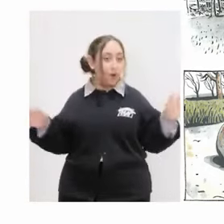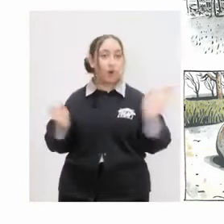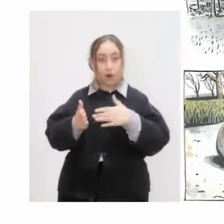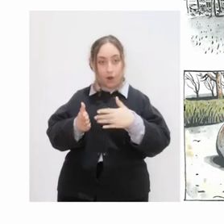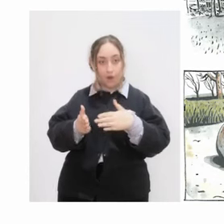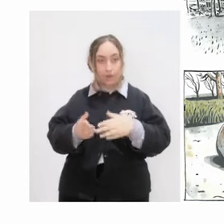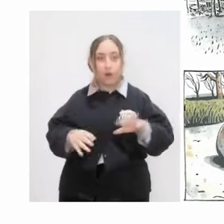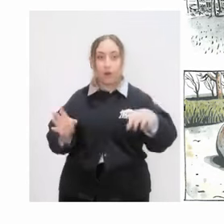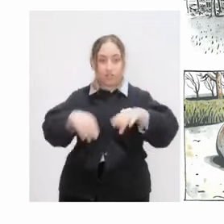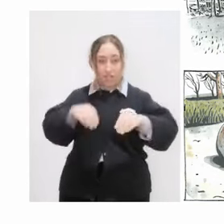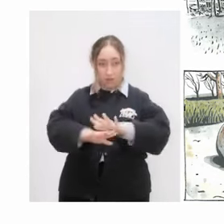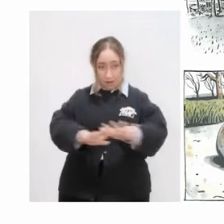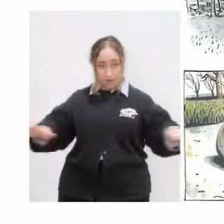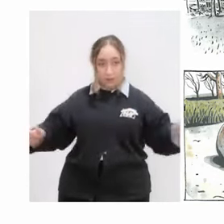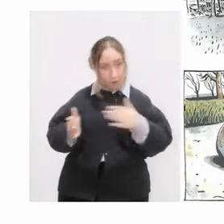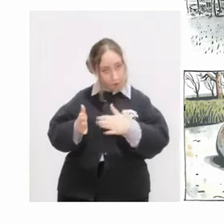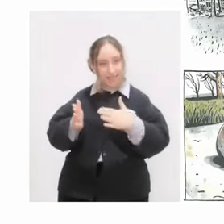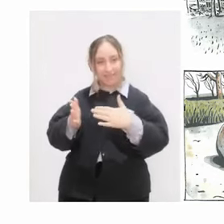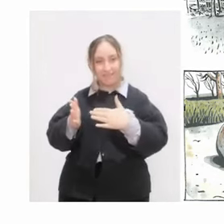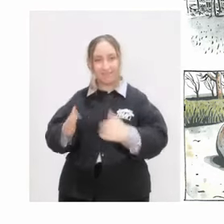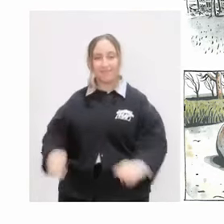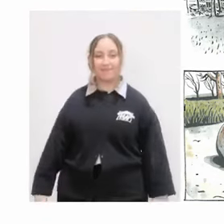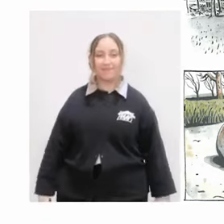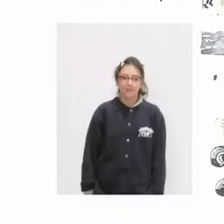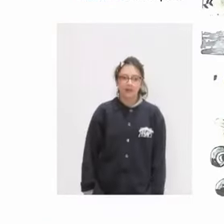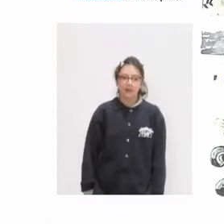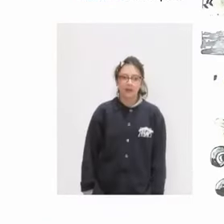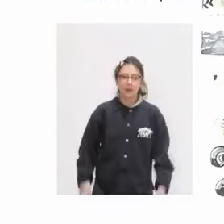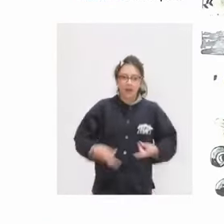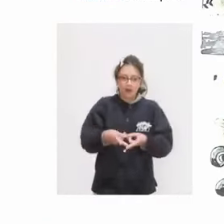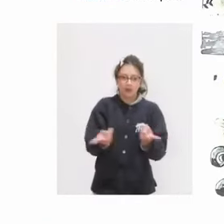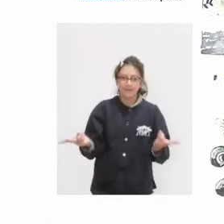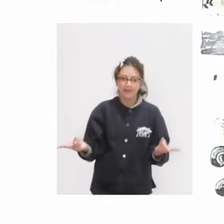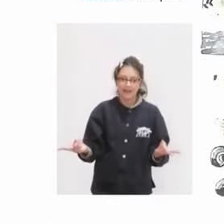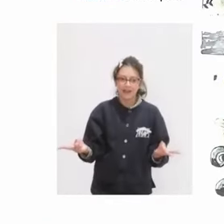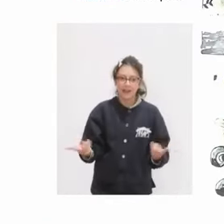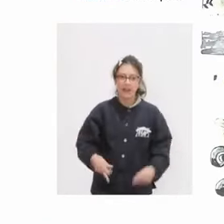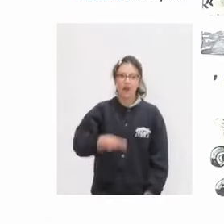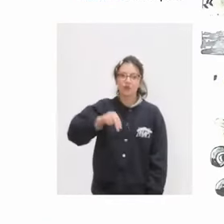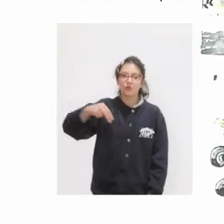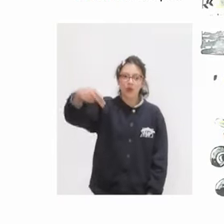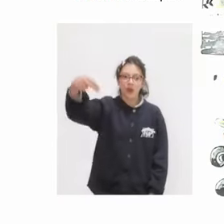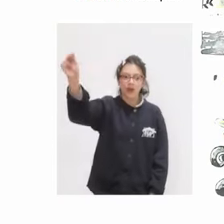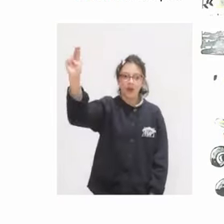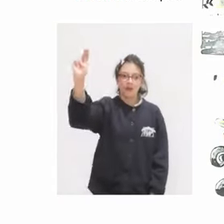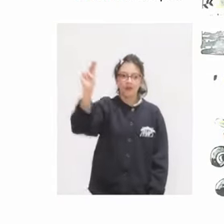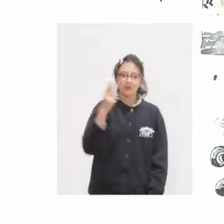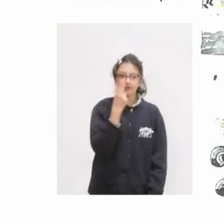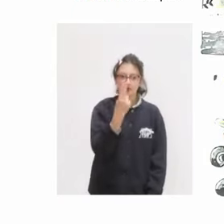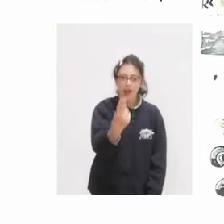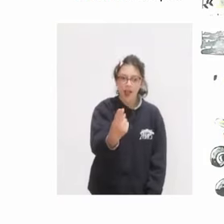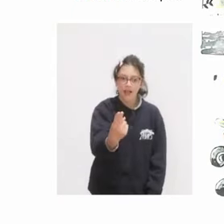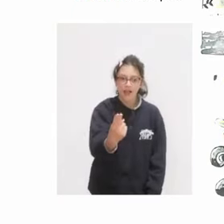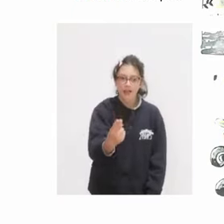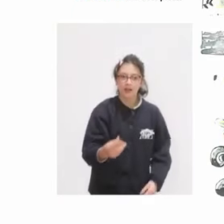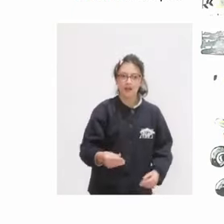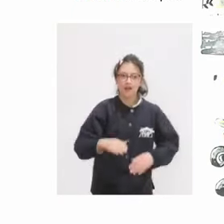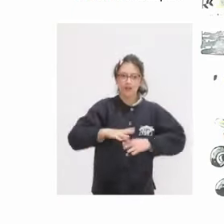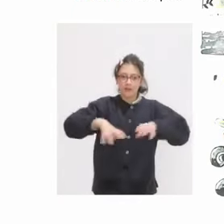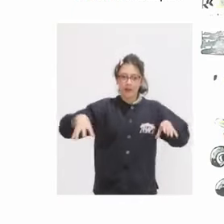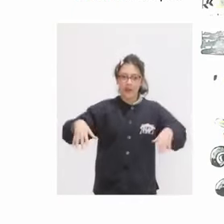arbres, sur l'oiseau mort et sur le gazon. En se baladant dans le parc, elle trouve